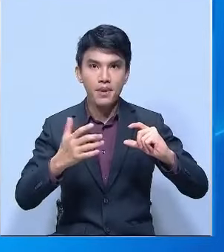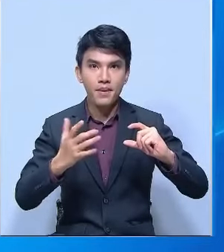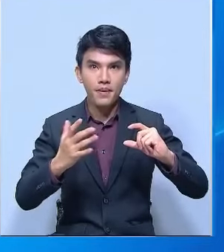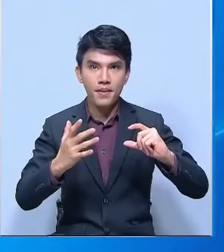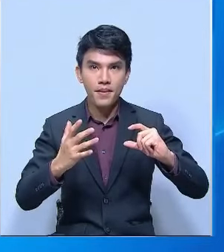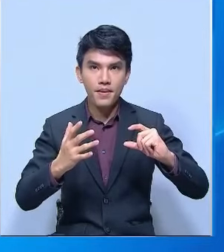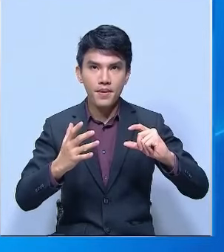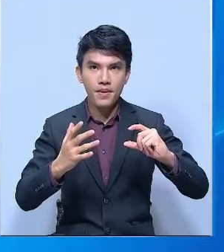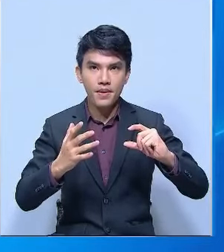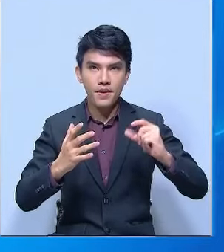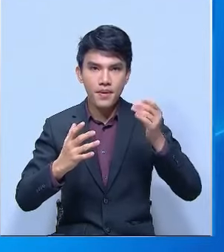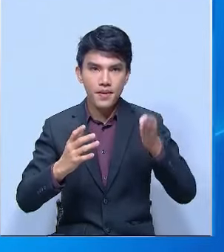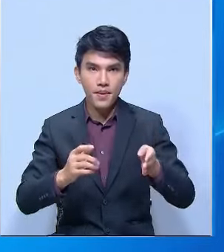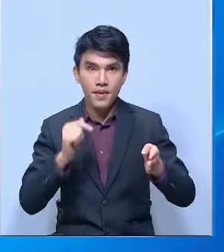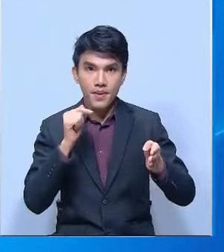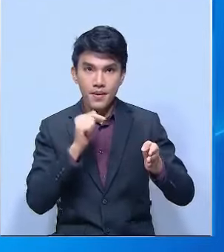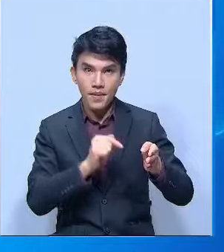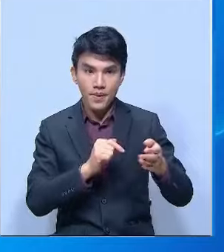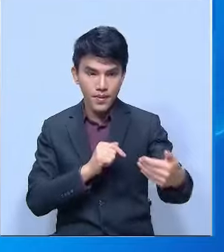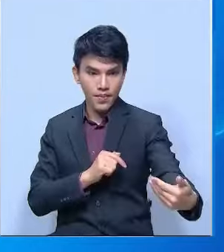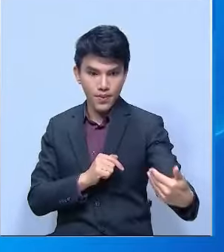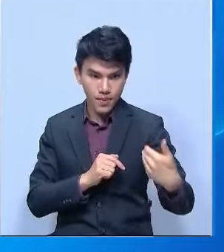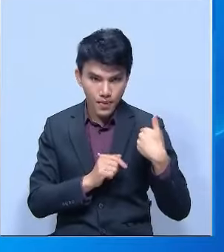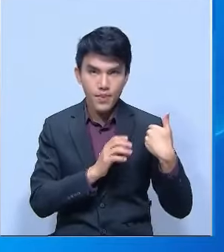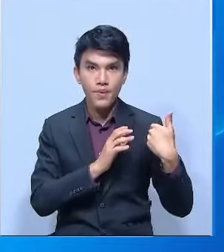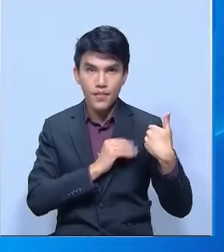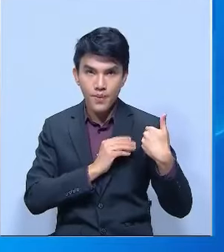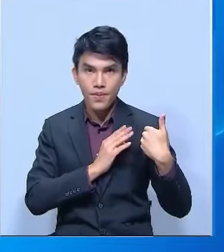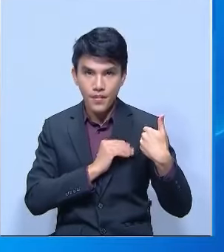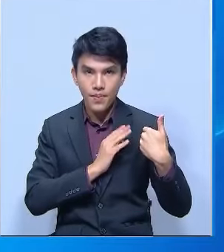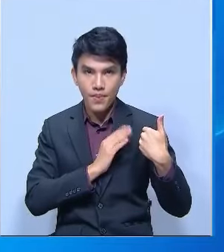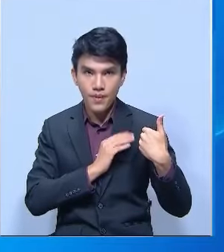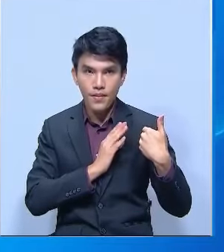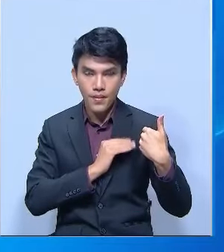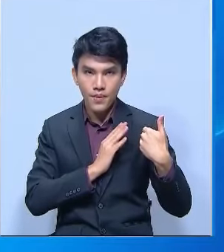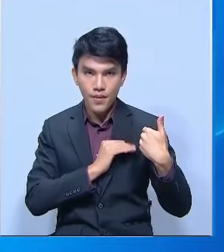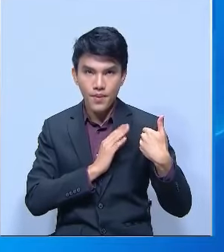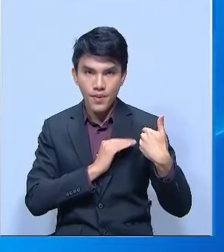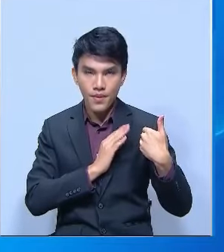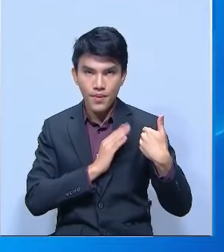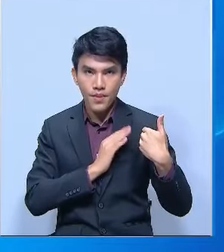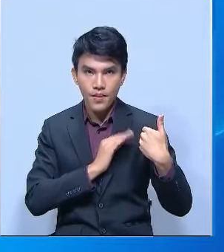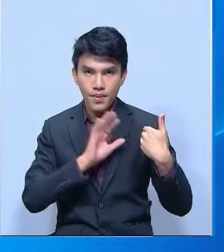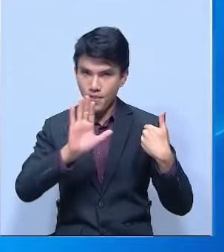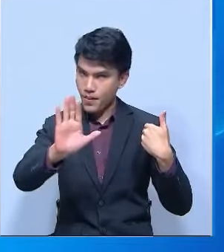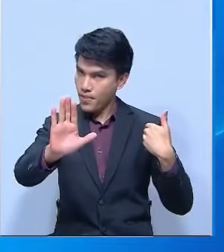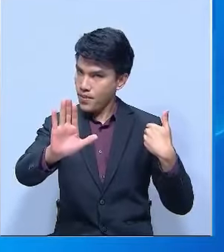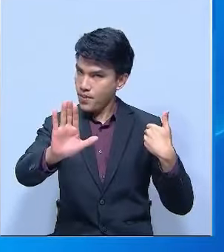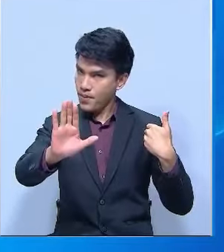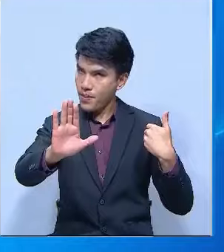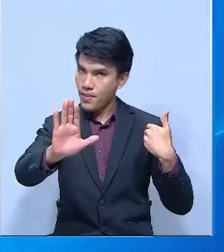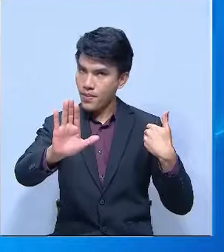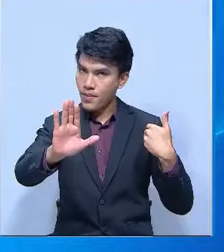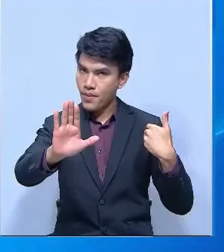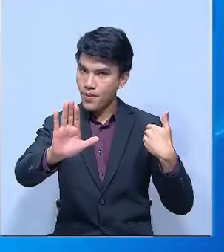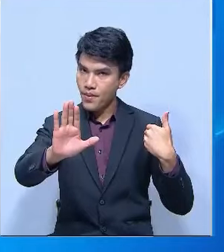องมันก็กลัวปกติแหละ กลัวปกตินะทีนี้เนี่ย ผม เฮ้ยเฮ้ยนี่นี่นี่ฟัง นี่นะครับเจ้าที่ค